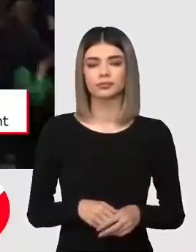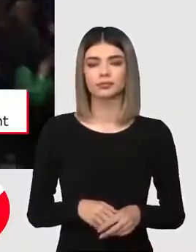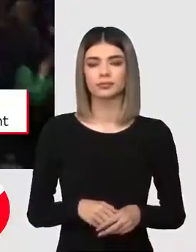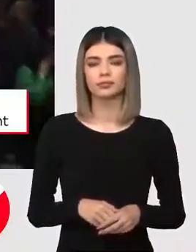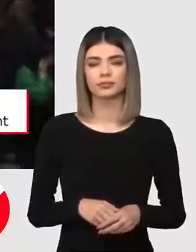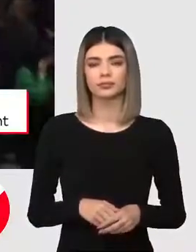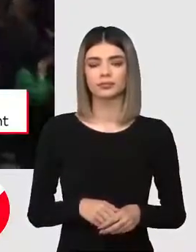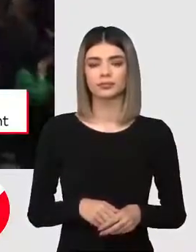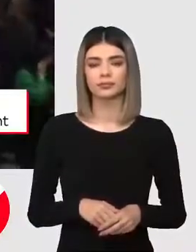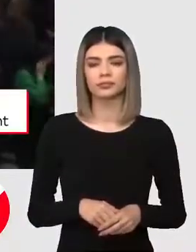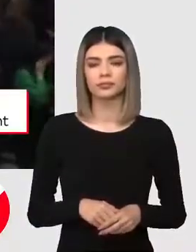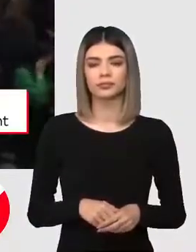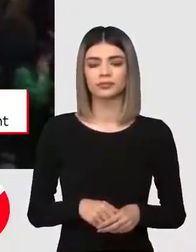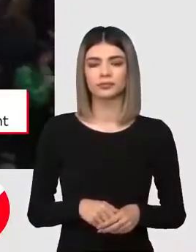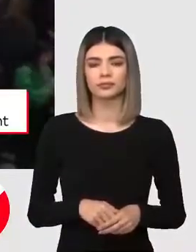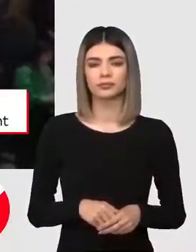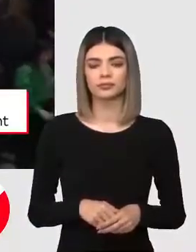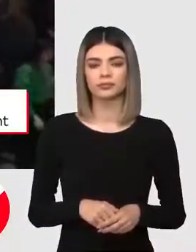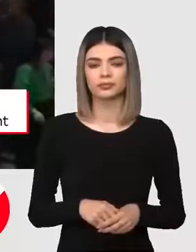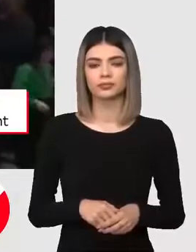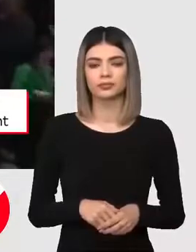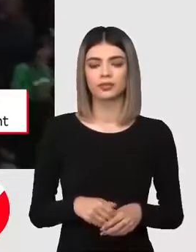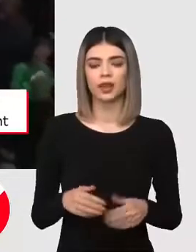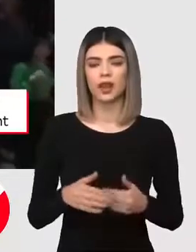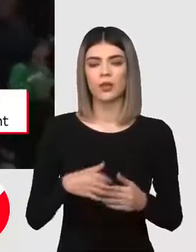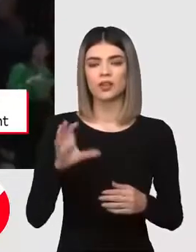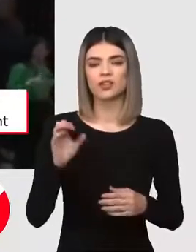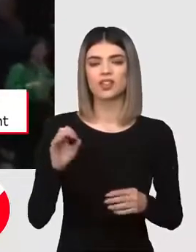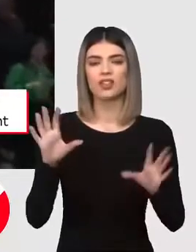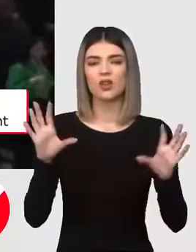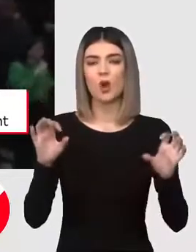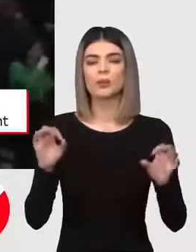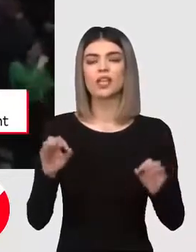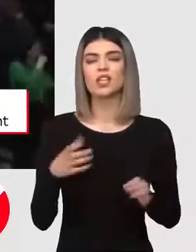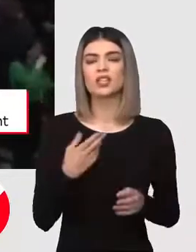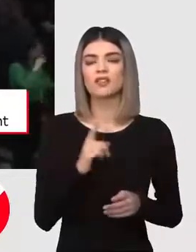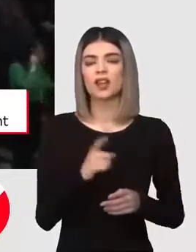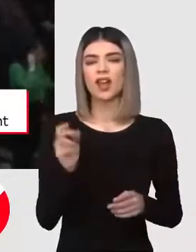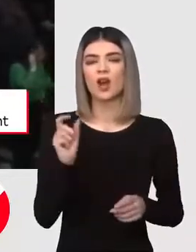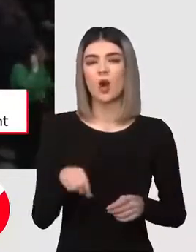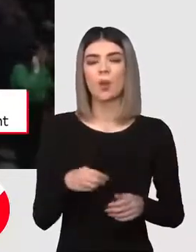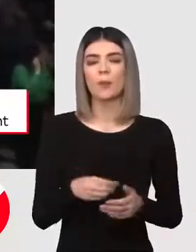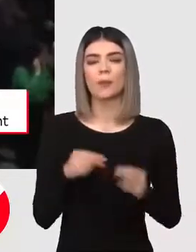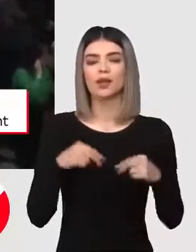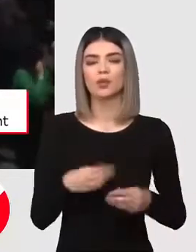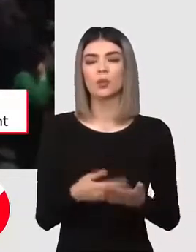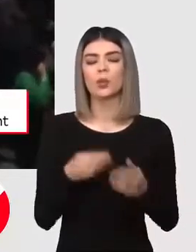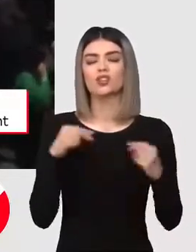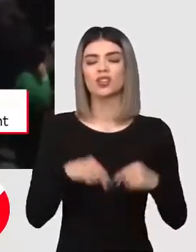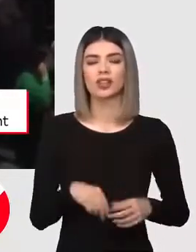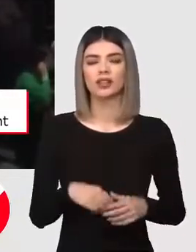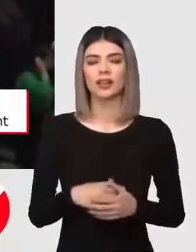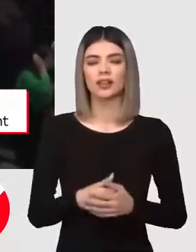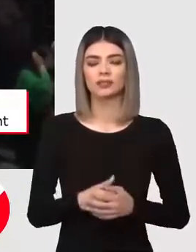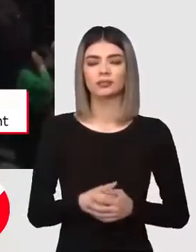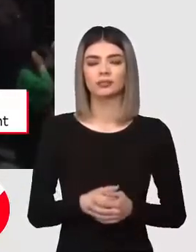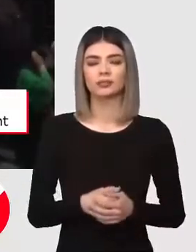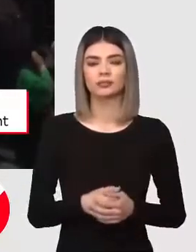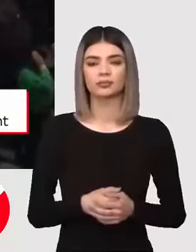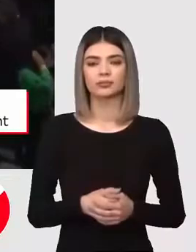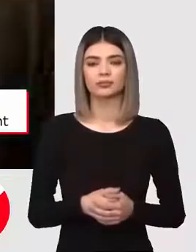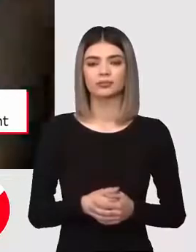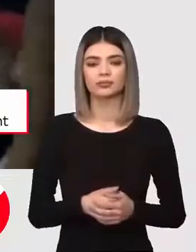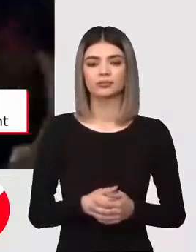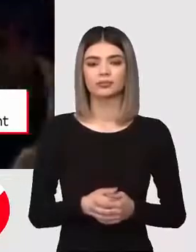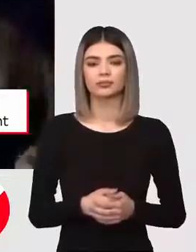de deputați, vor fi într-un fel cei care vor putea să înțină balanța. Deci guvernul nu va fi schimbat chiar dacă Mélenchon